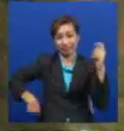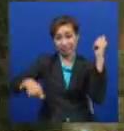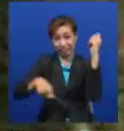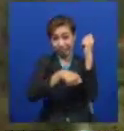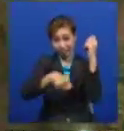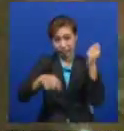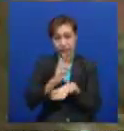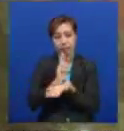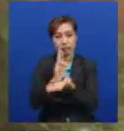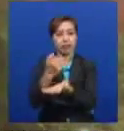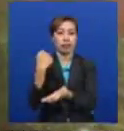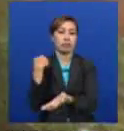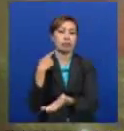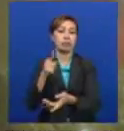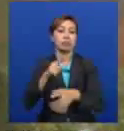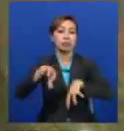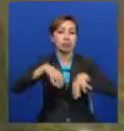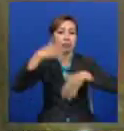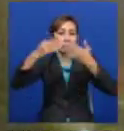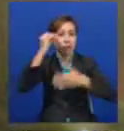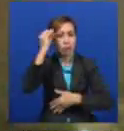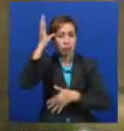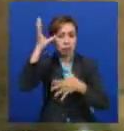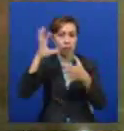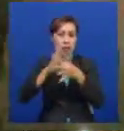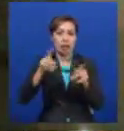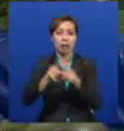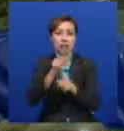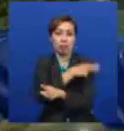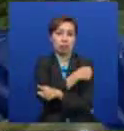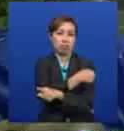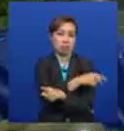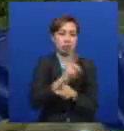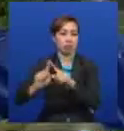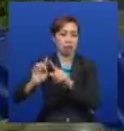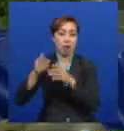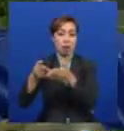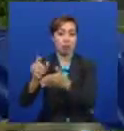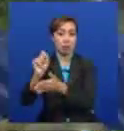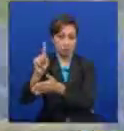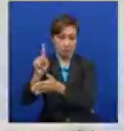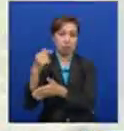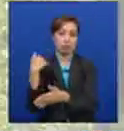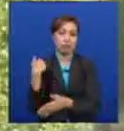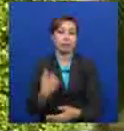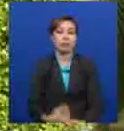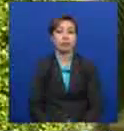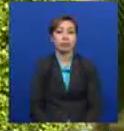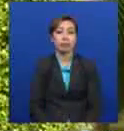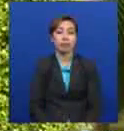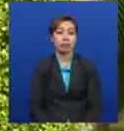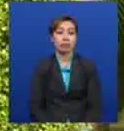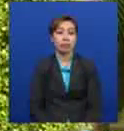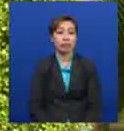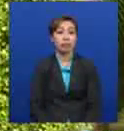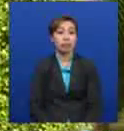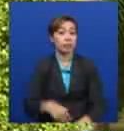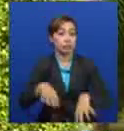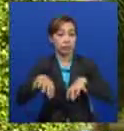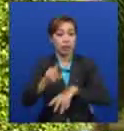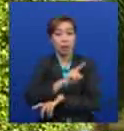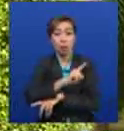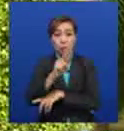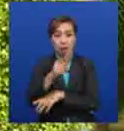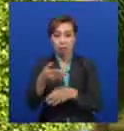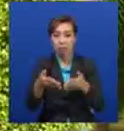ครราชกุมารีและนิทรรศการให้ความรู้ทางการแพทย์จากศิริราชพยาบาลด้วย สำหรับงานวันประมงน้ำเก